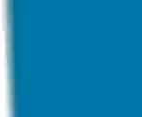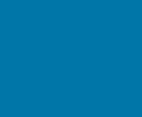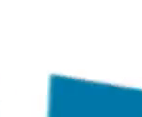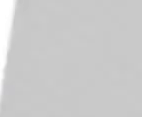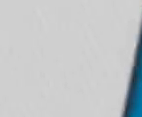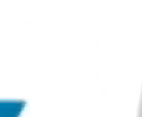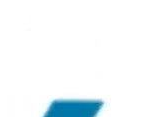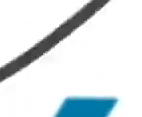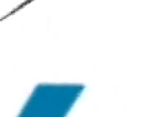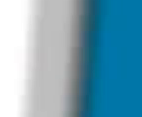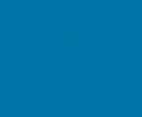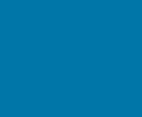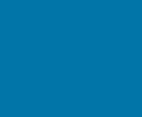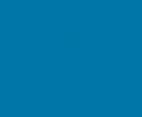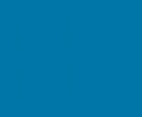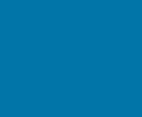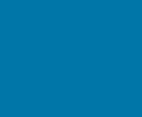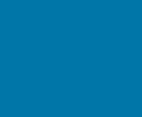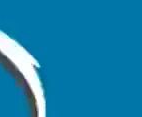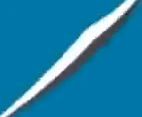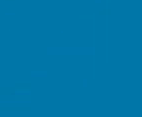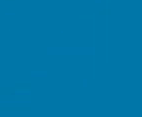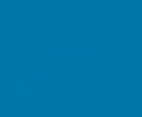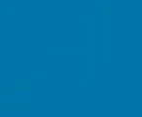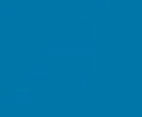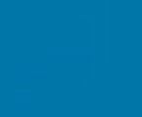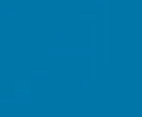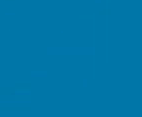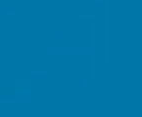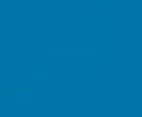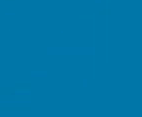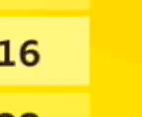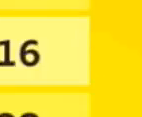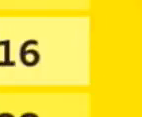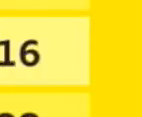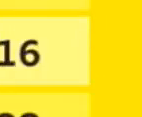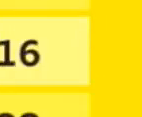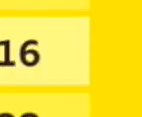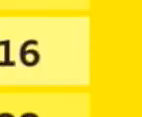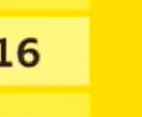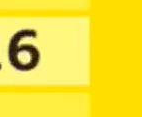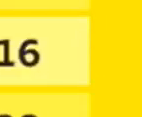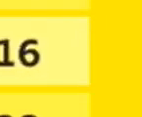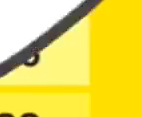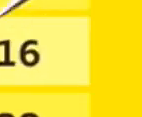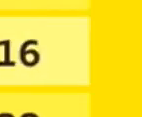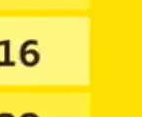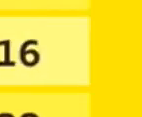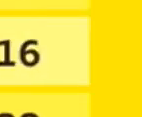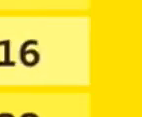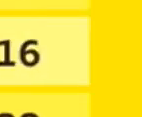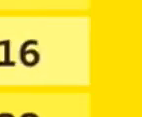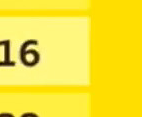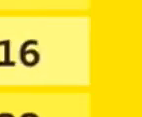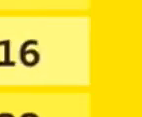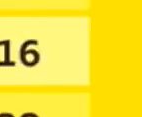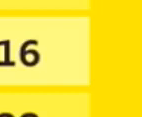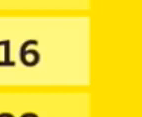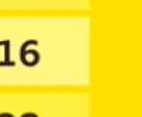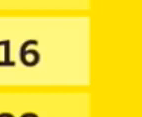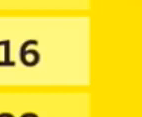wansi okuva nga lumu ogwokutaano 221 ate weefunire ne Century Points buli